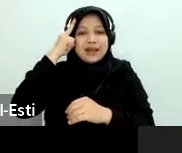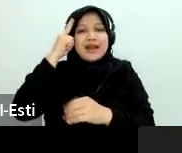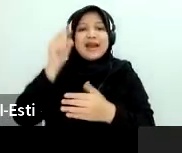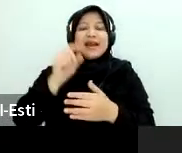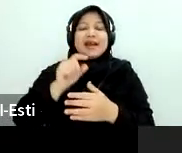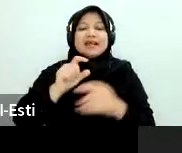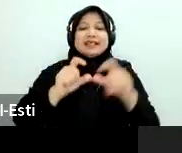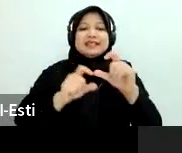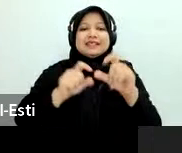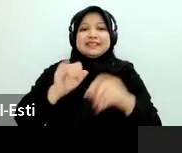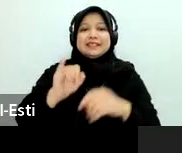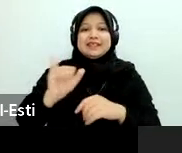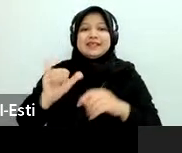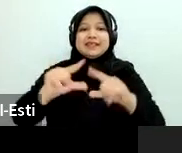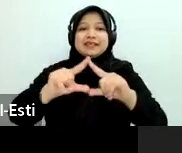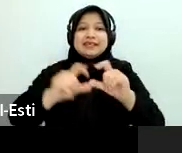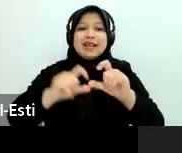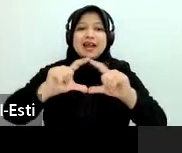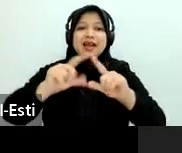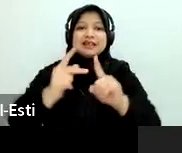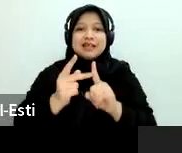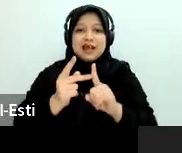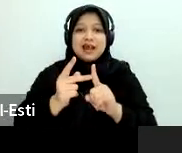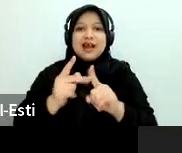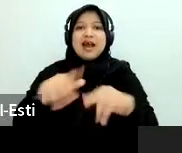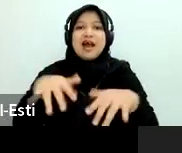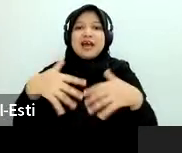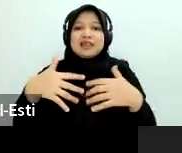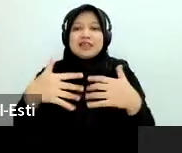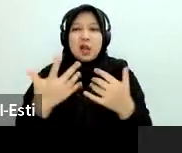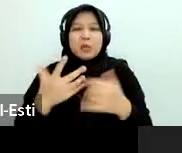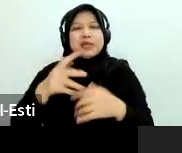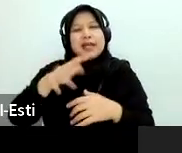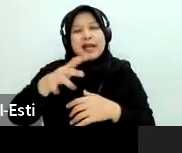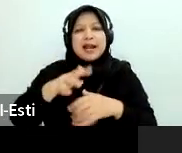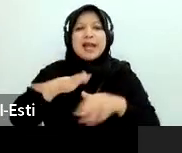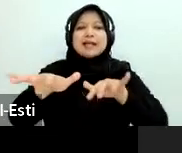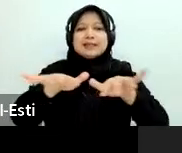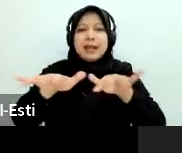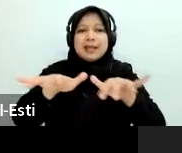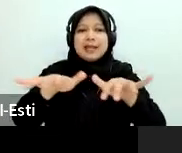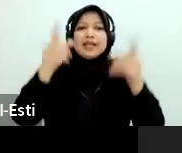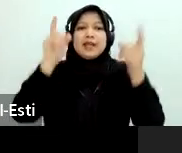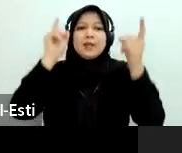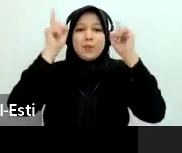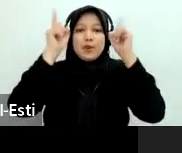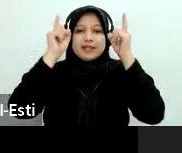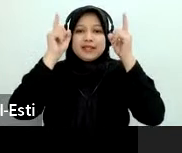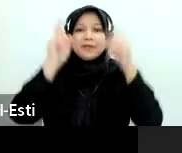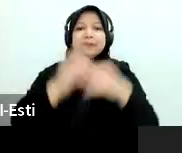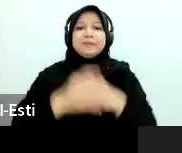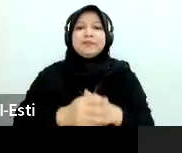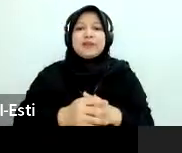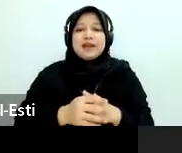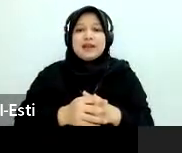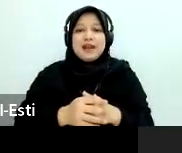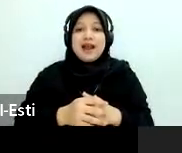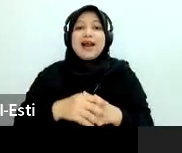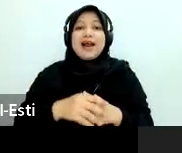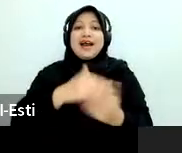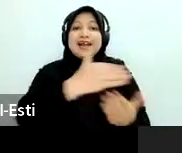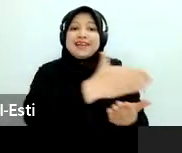atau strategi dan Strategi politik begitu Jadi data-data ini kemudian semakin mengukuhkan